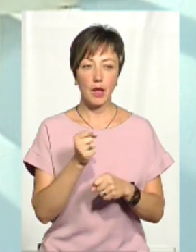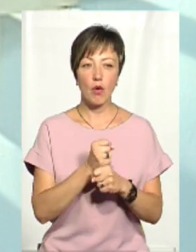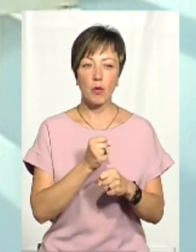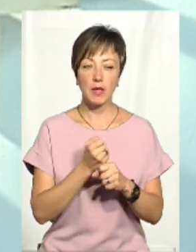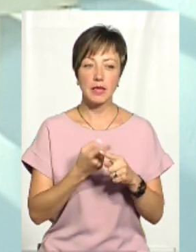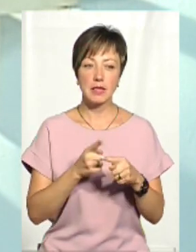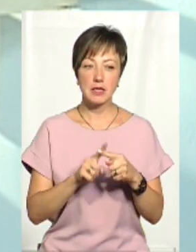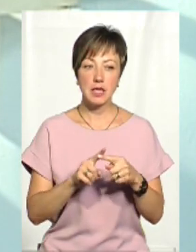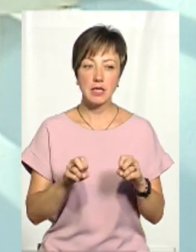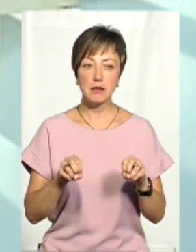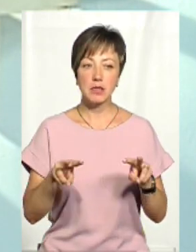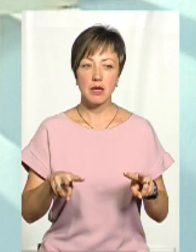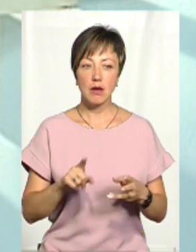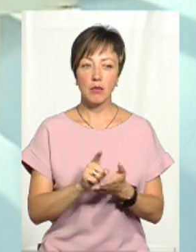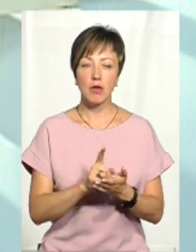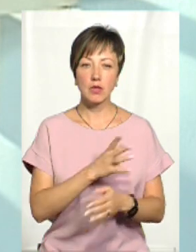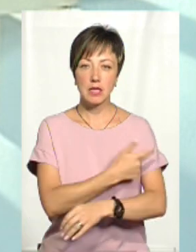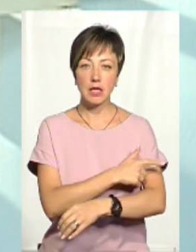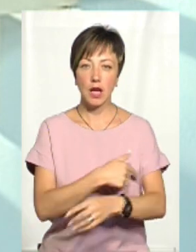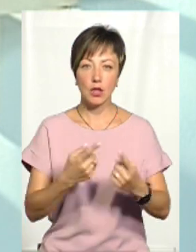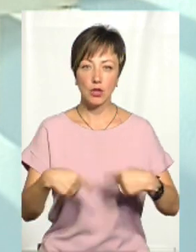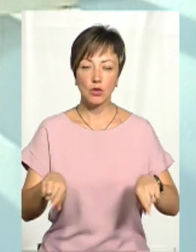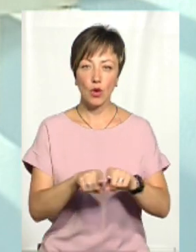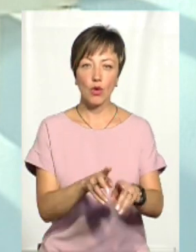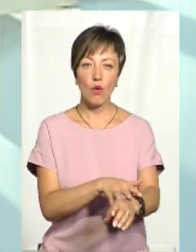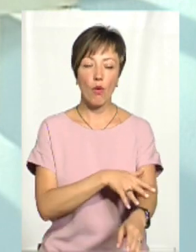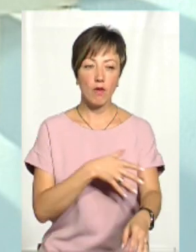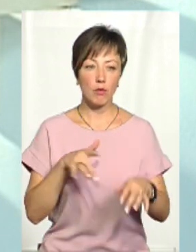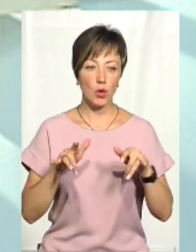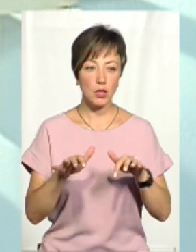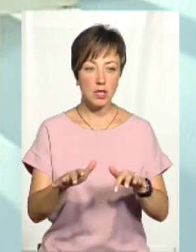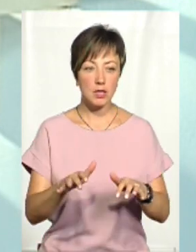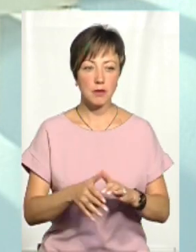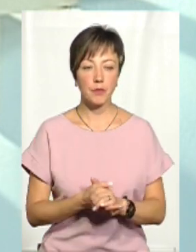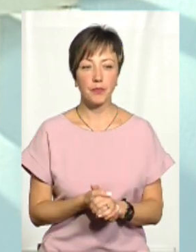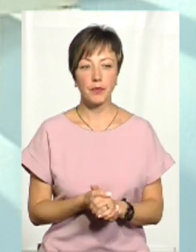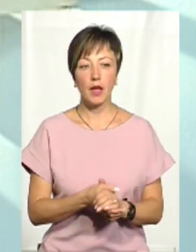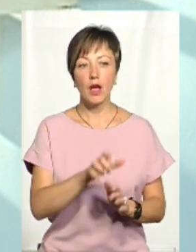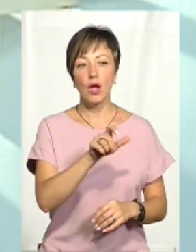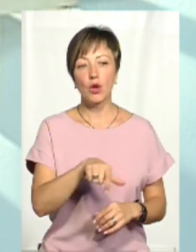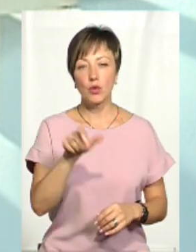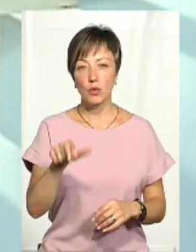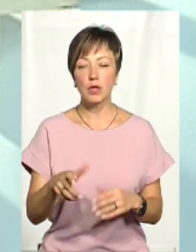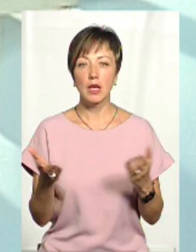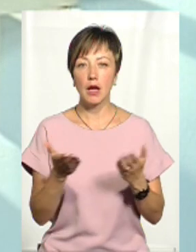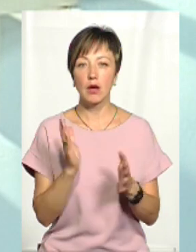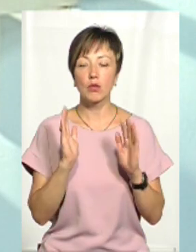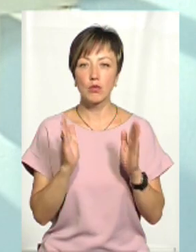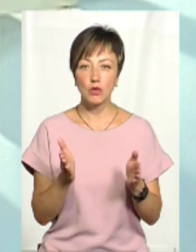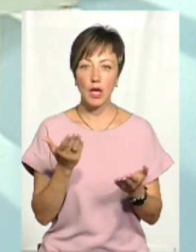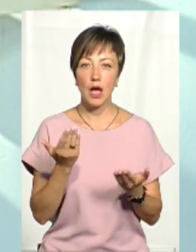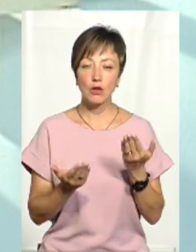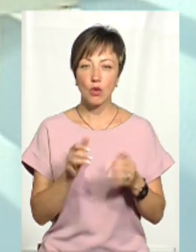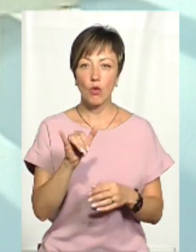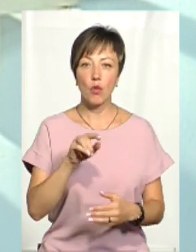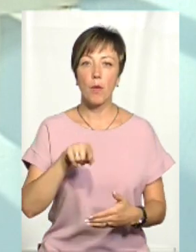обробітків, то це спеціально мають бути санітарні зони, це такий довготривалий процес. Тобто люди, які будуть, скажімо так,